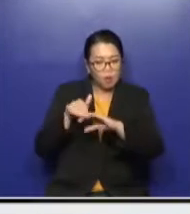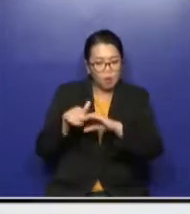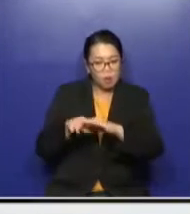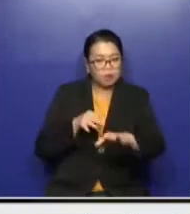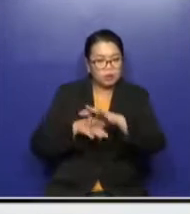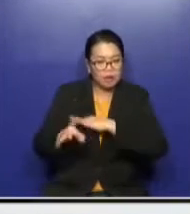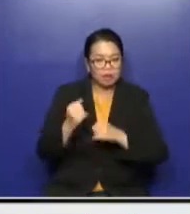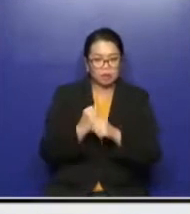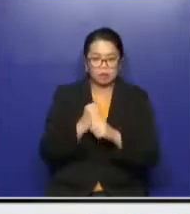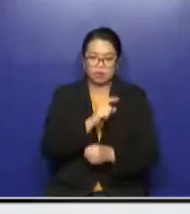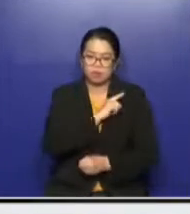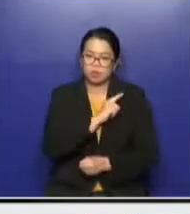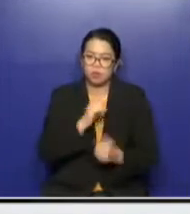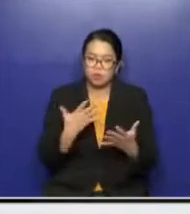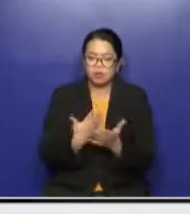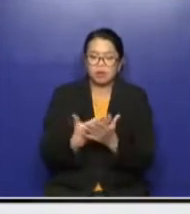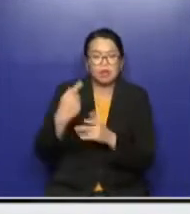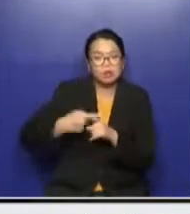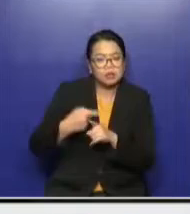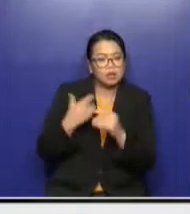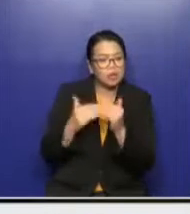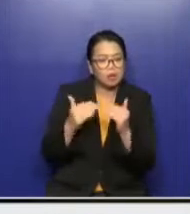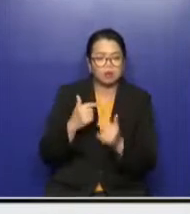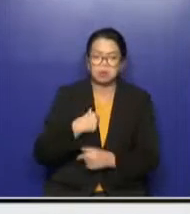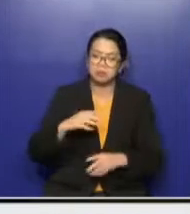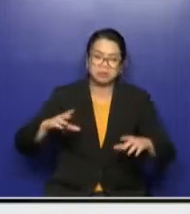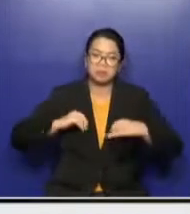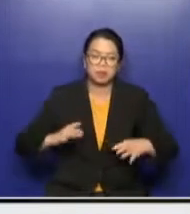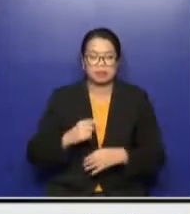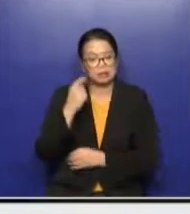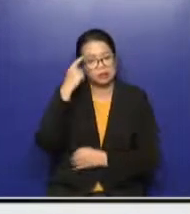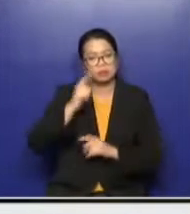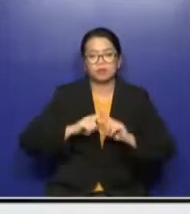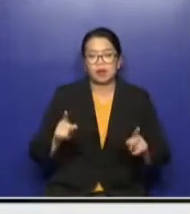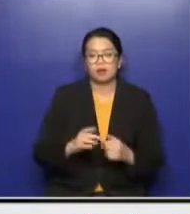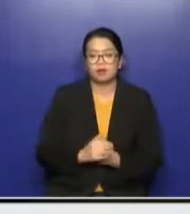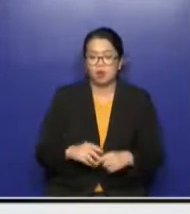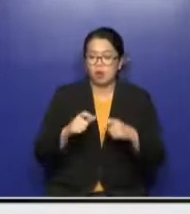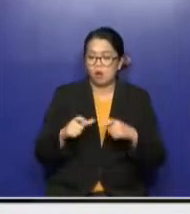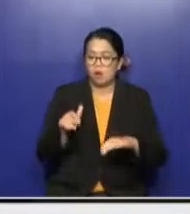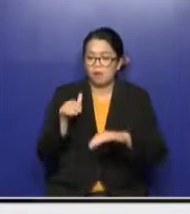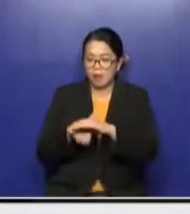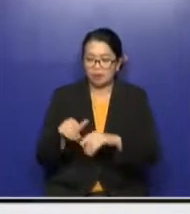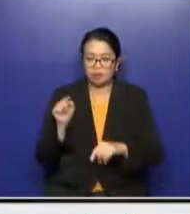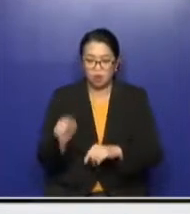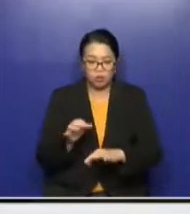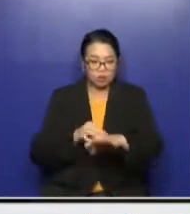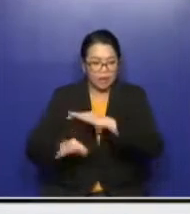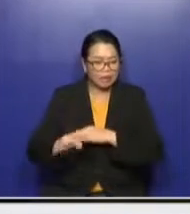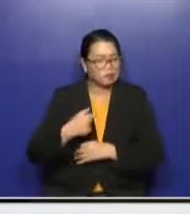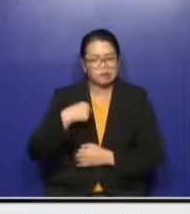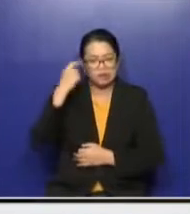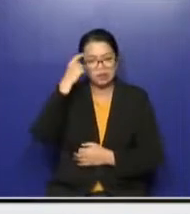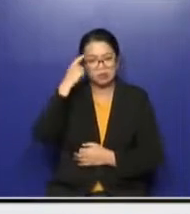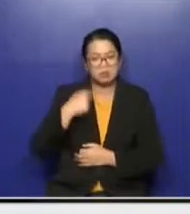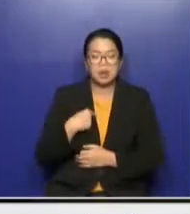าทำหน้าที่เงินเดือนได้เท่ากันดิฉันไม่เห็นด้วยเพราะฉะนั้นการกดบัตรแทนกันเนี่ยมันจะไม่หมดไปนะ